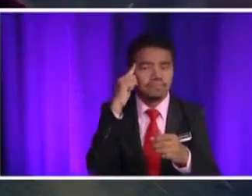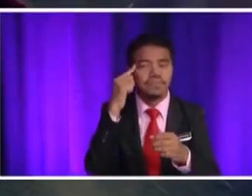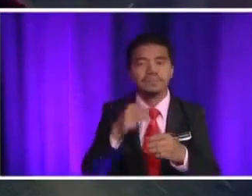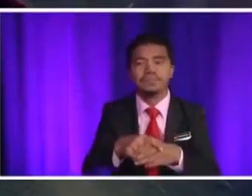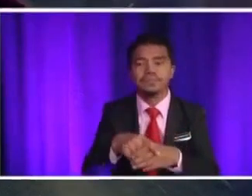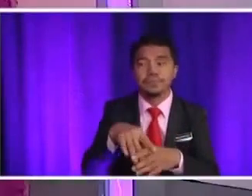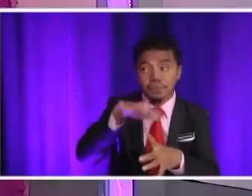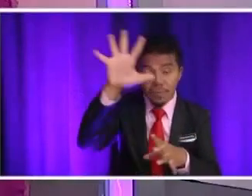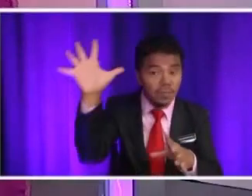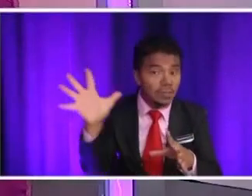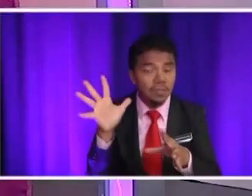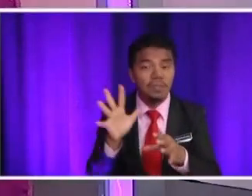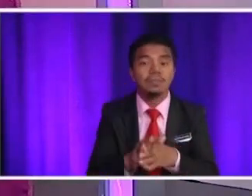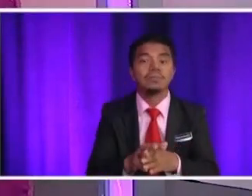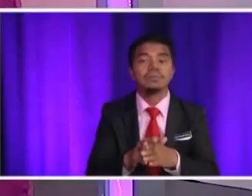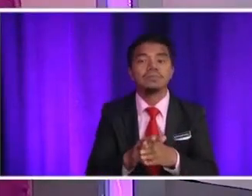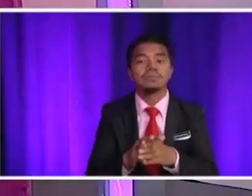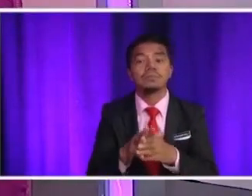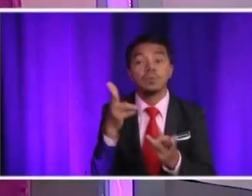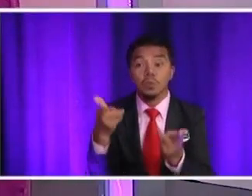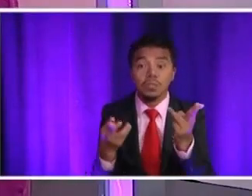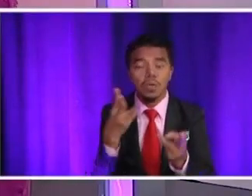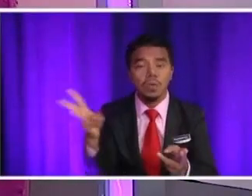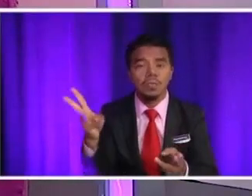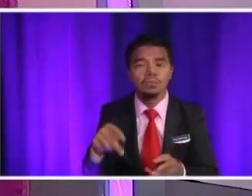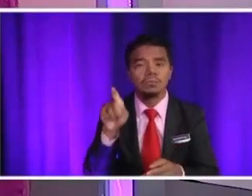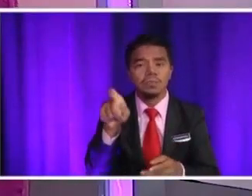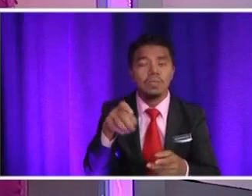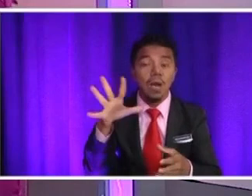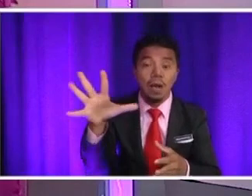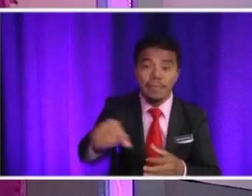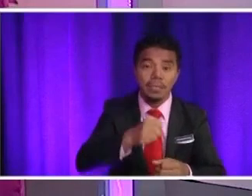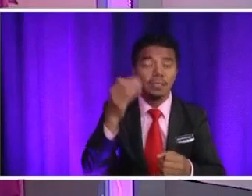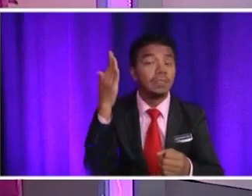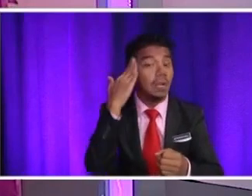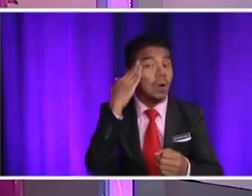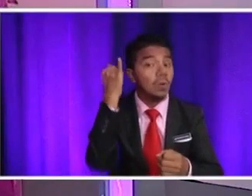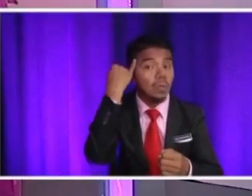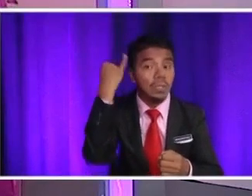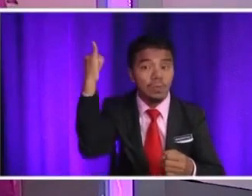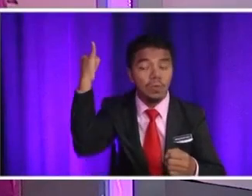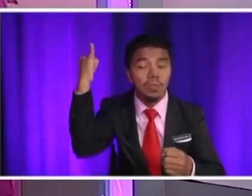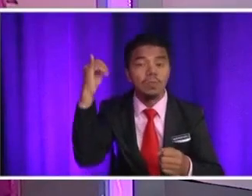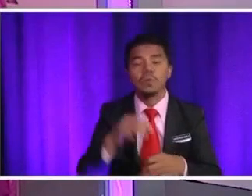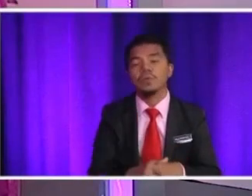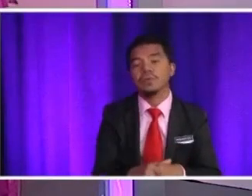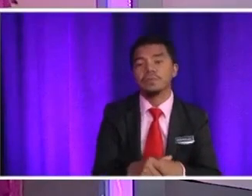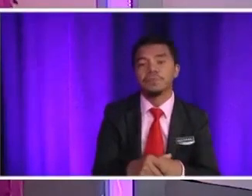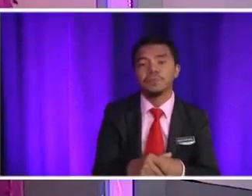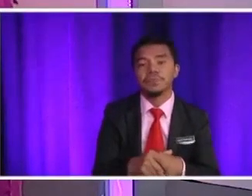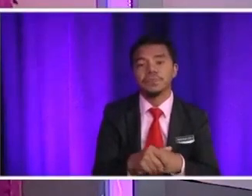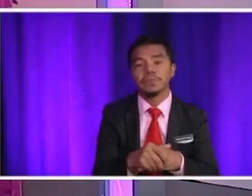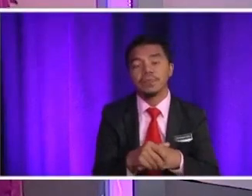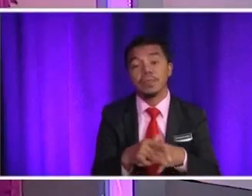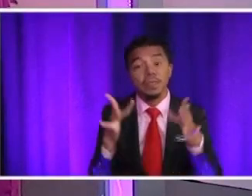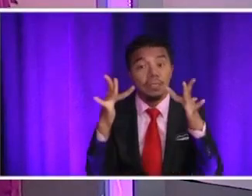seorang usahawan itu dia perlu bermaklumat, mana info-info yang dia perolehi sama ada melalui pembacaan, melalui media-media